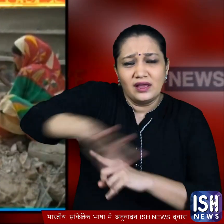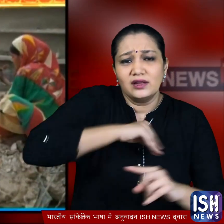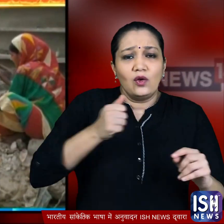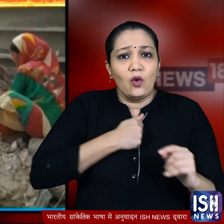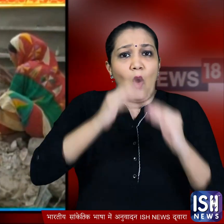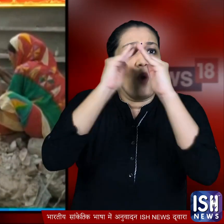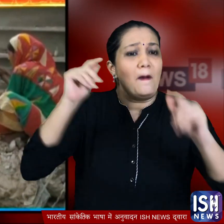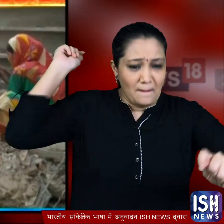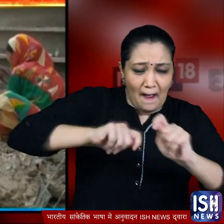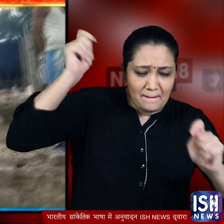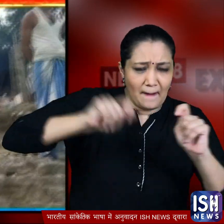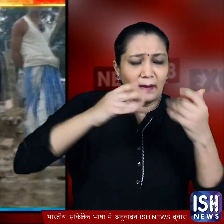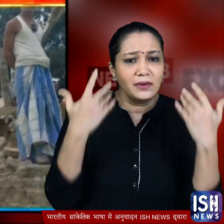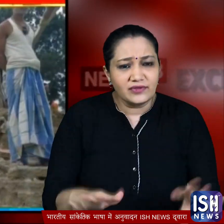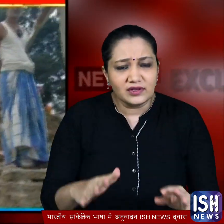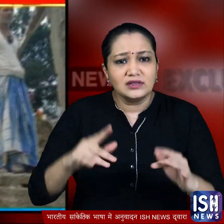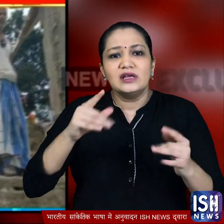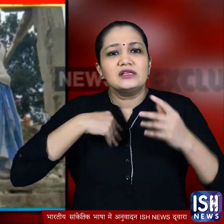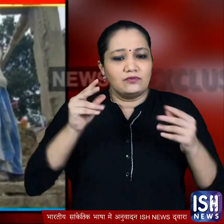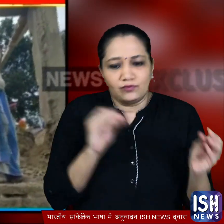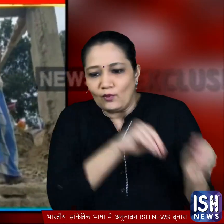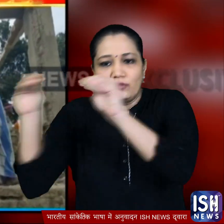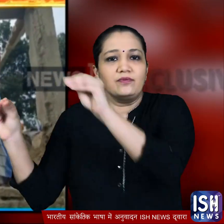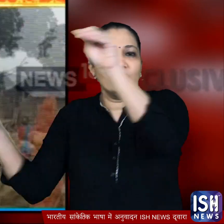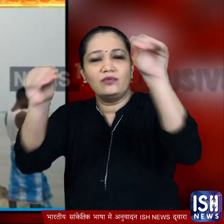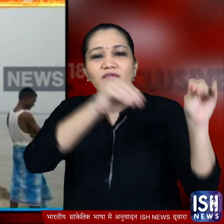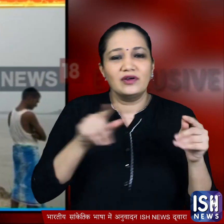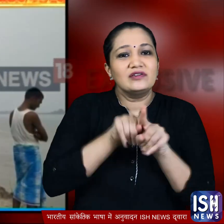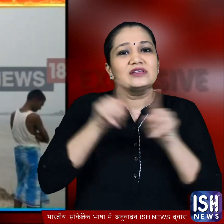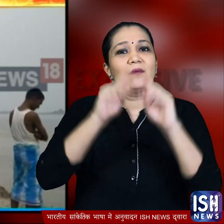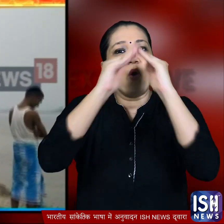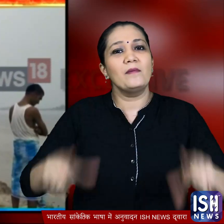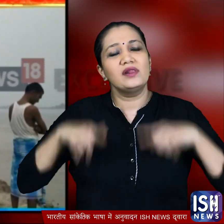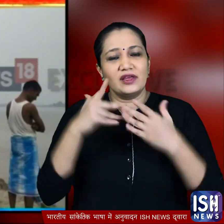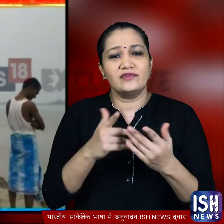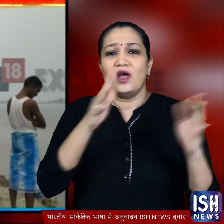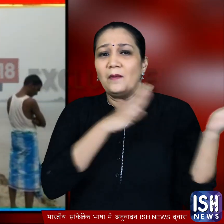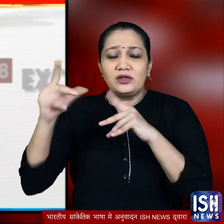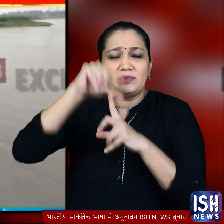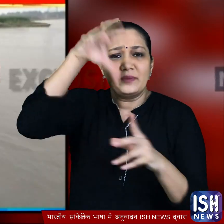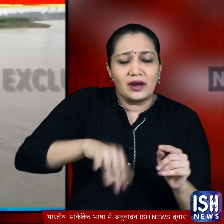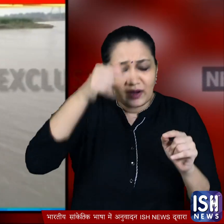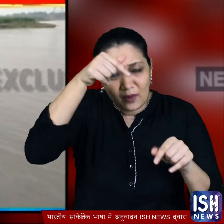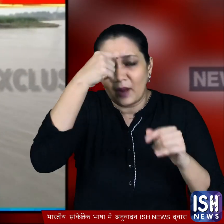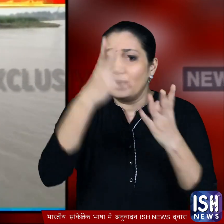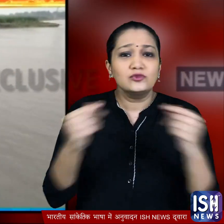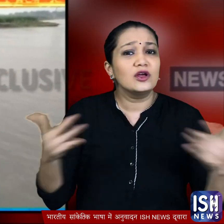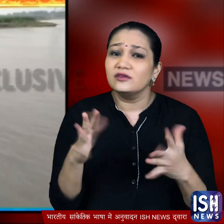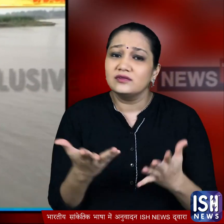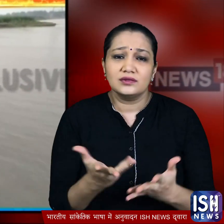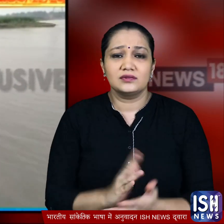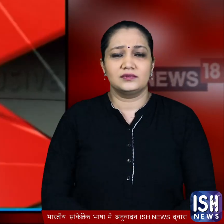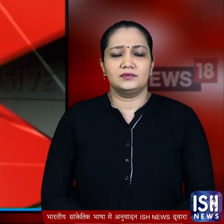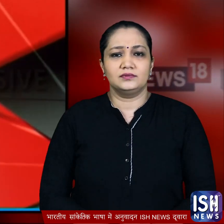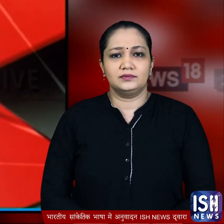अपने हाथों से अपना घर तोड़ दिया और बंजारों जैसी जिंदगी जीने को मजबूर हो गए। मौसम विभाग के अलर्ट के बाद इन लोगों की मुश्किलें यहीं खत्म होती नजर नहीं